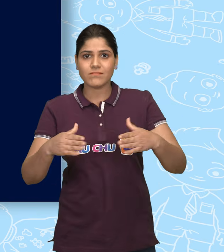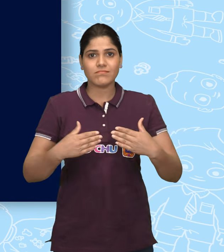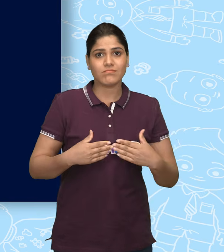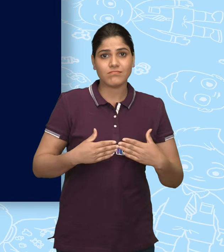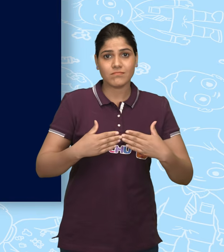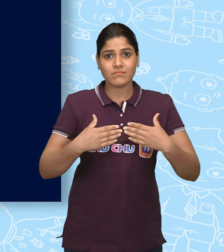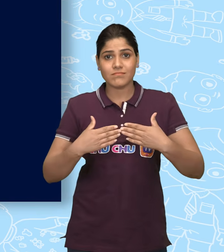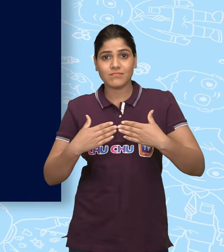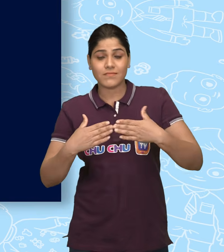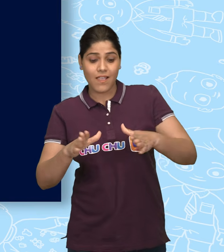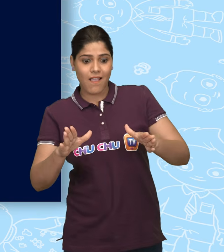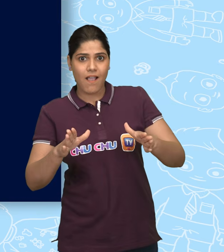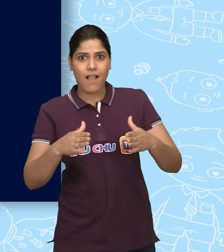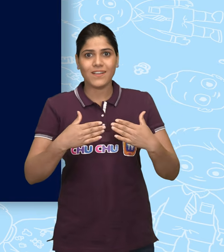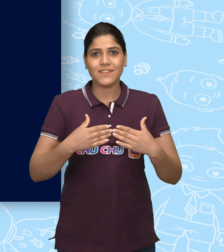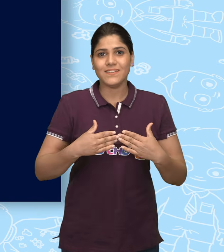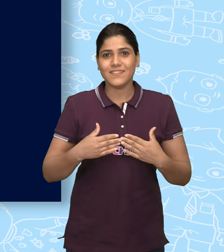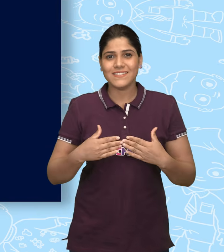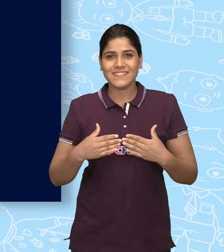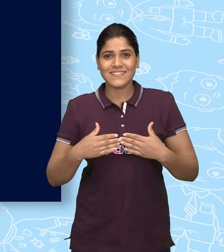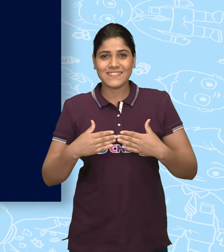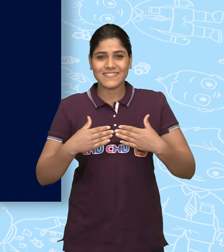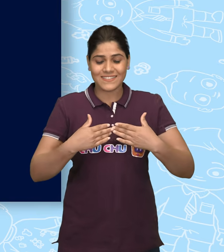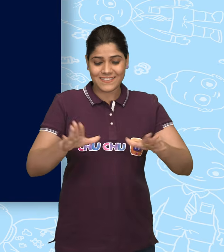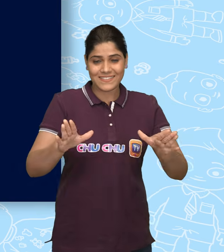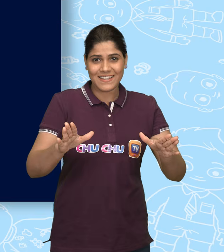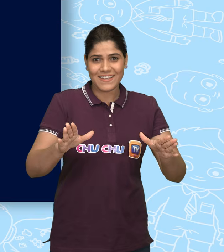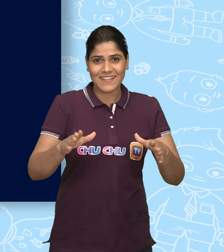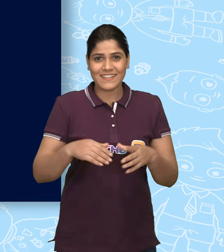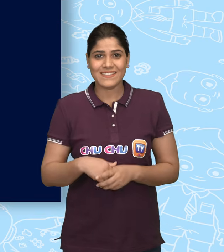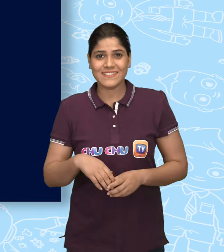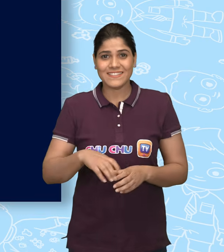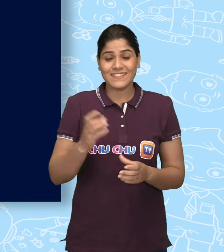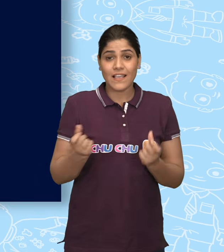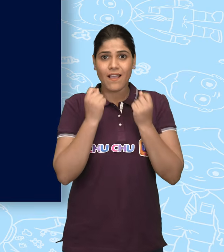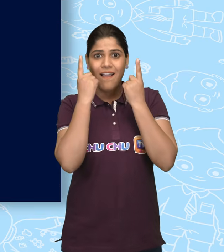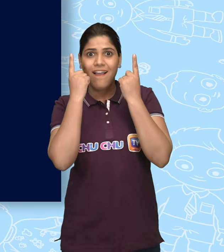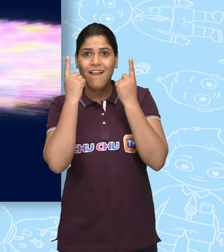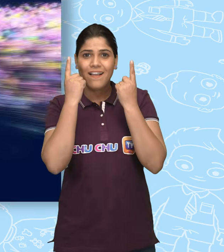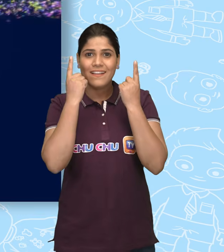खुल जा, खुल जा, खुल जा।